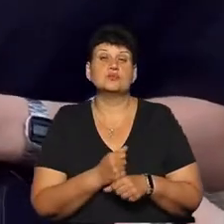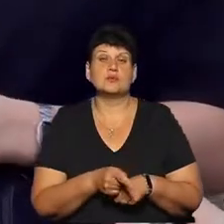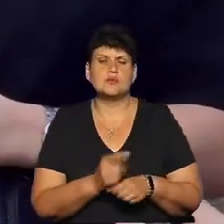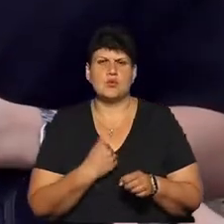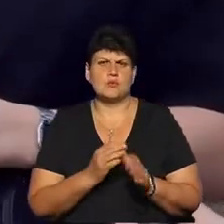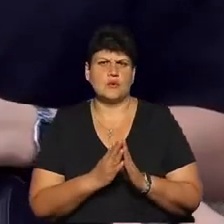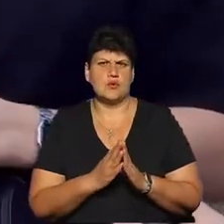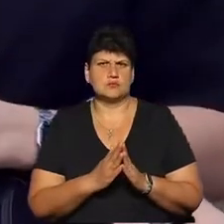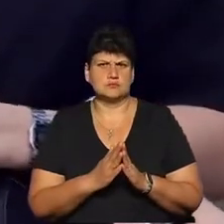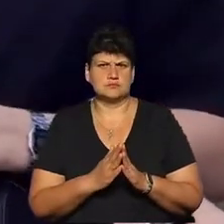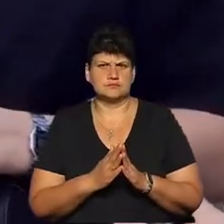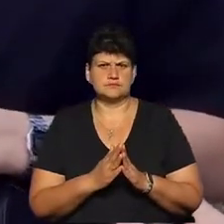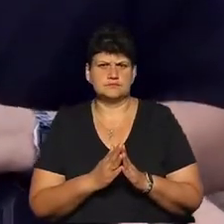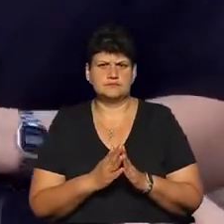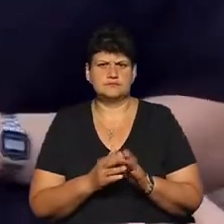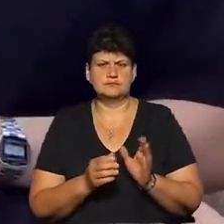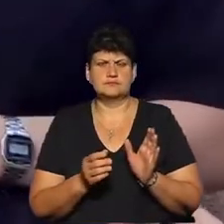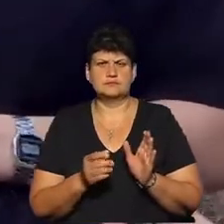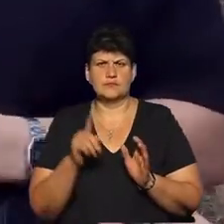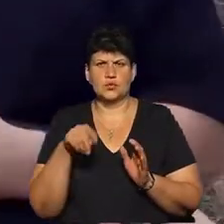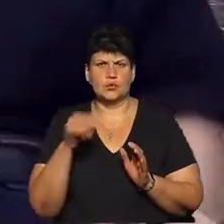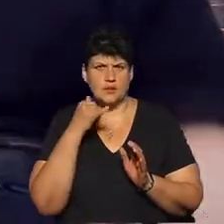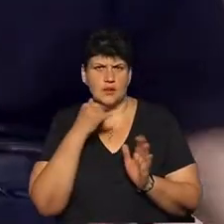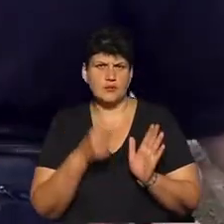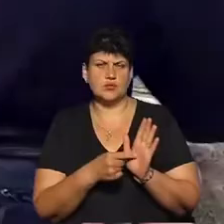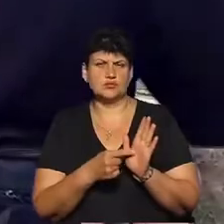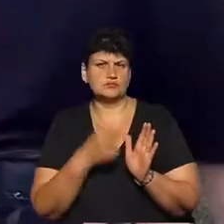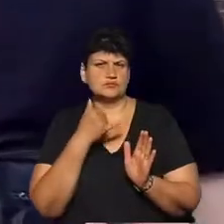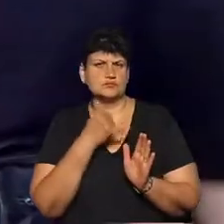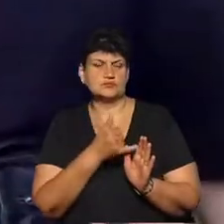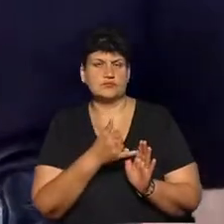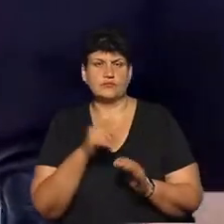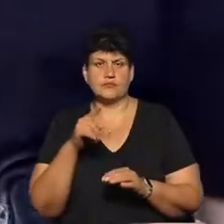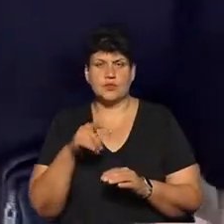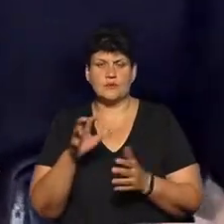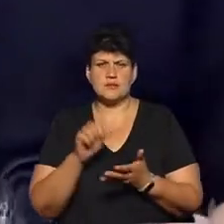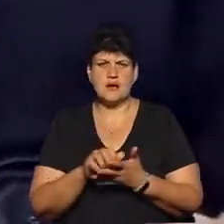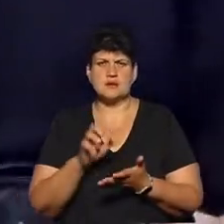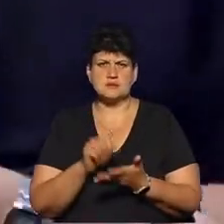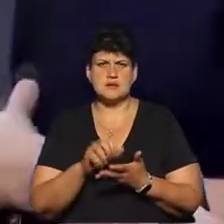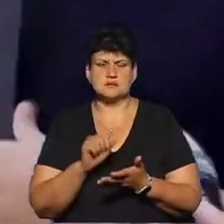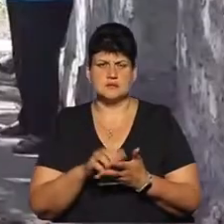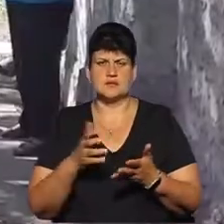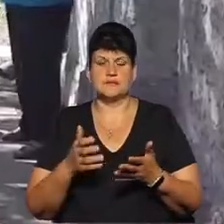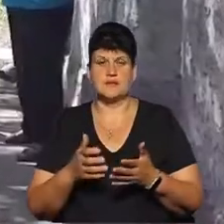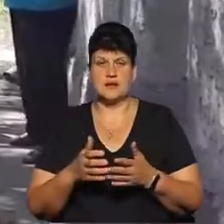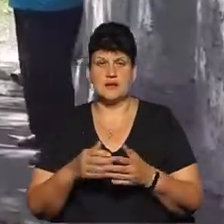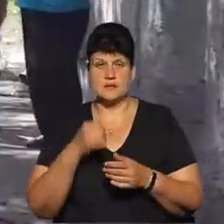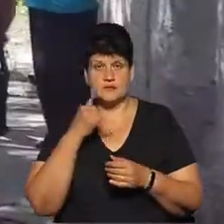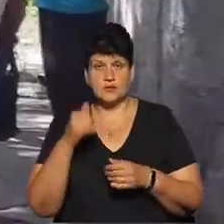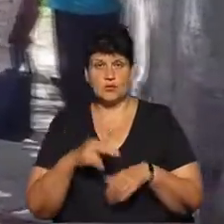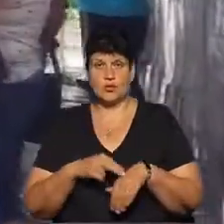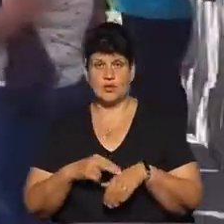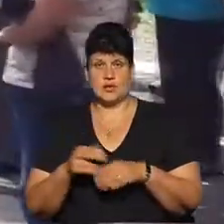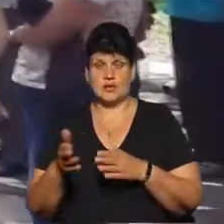зразу тиснув номером телефону, дзвонить до власника. Дзвонить до власника, ну номер зайнятий, ніхто не піднімає. Відповідно зразу перетелефонував поліцію. Поліцейські